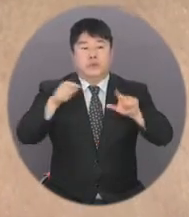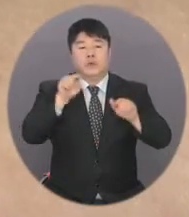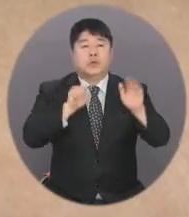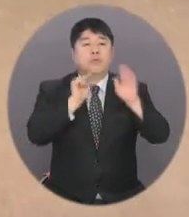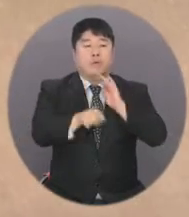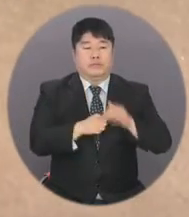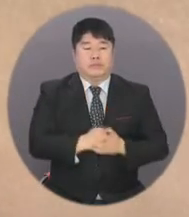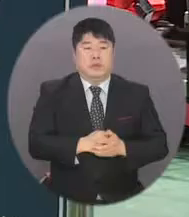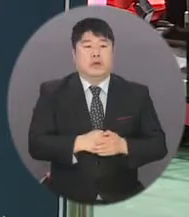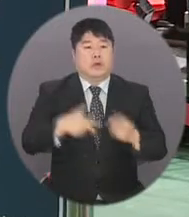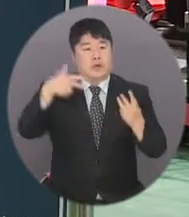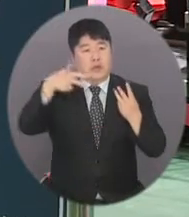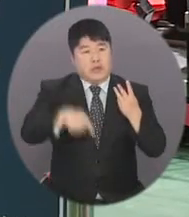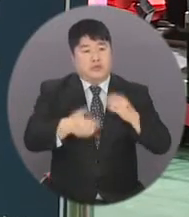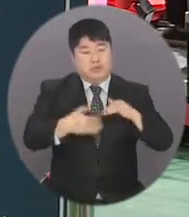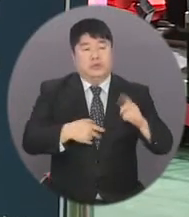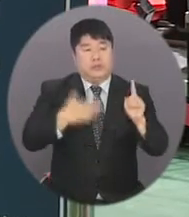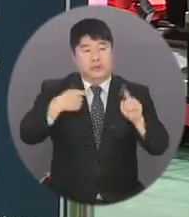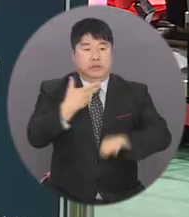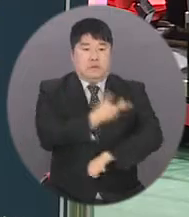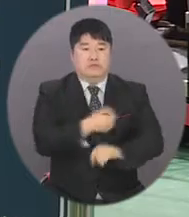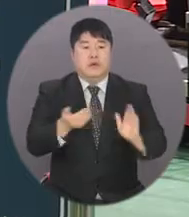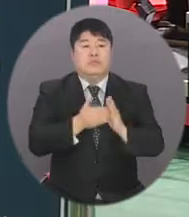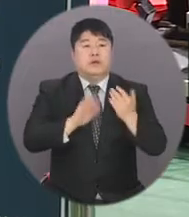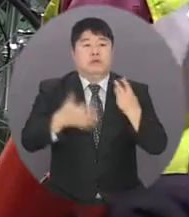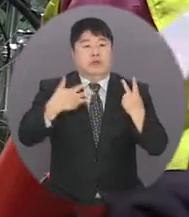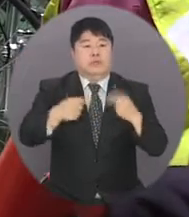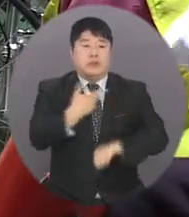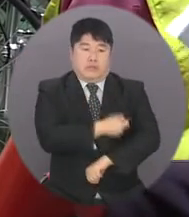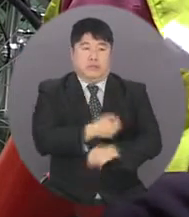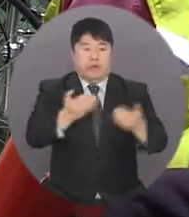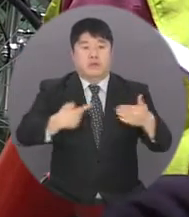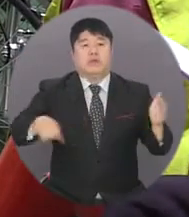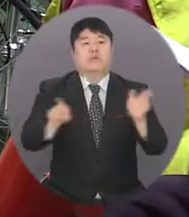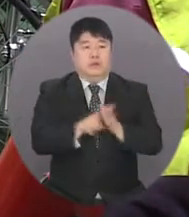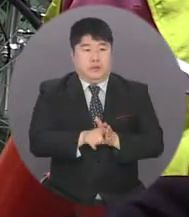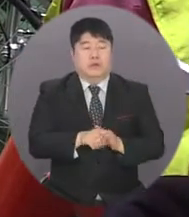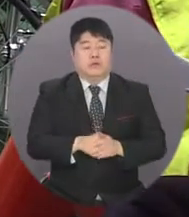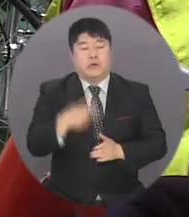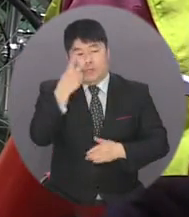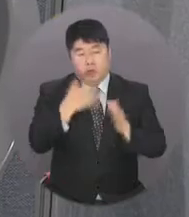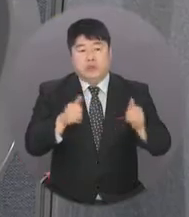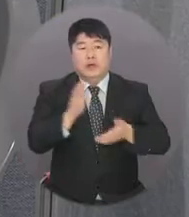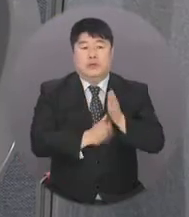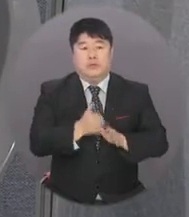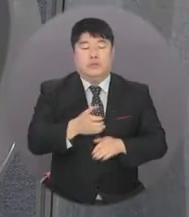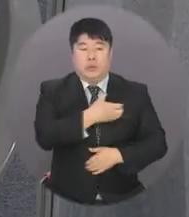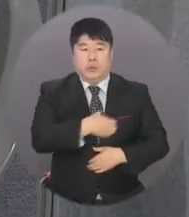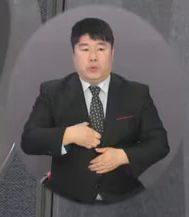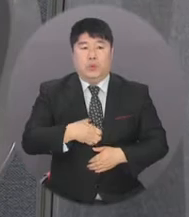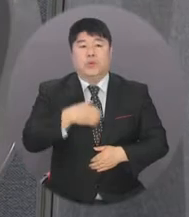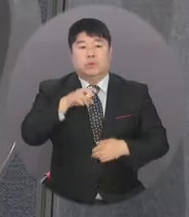찾았습니다. 3주 전 1차 백신 접종을 한 뒤 2차 접종을 받기 위해서였습니다. 보호자 없이